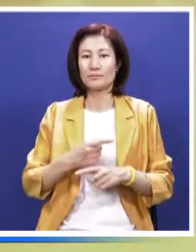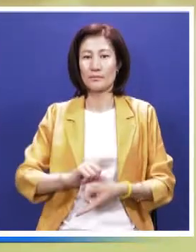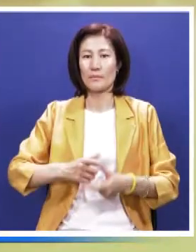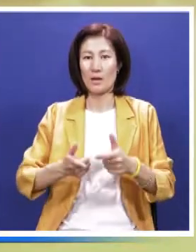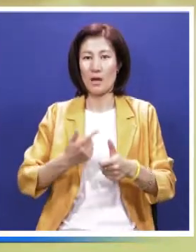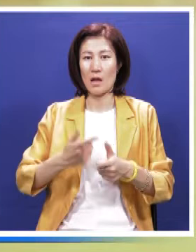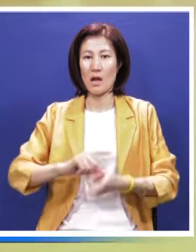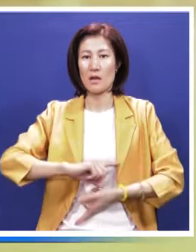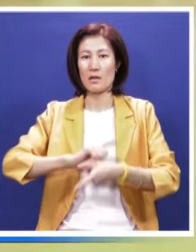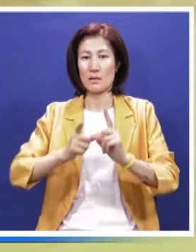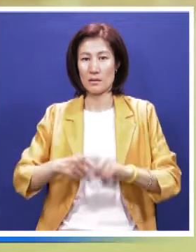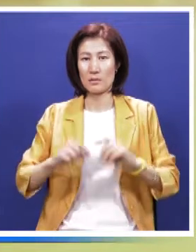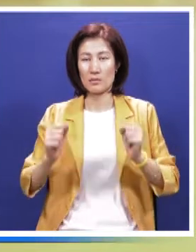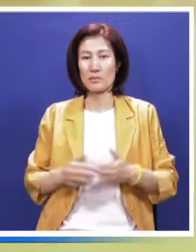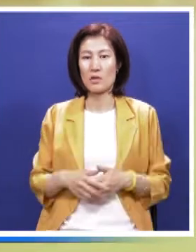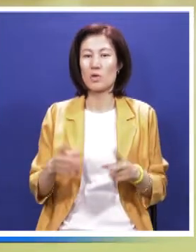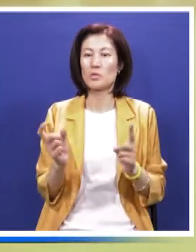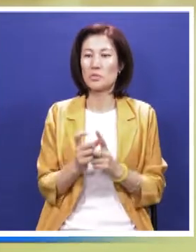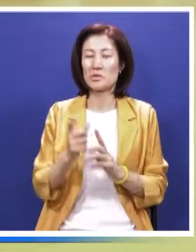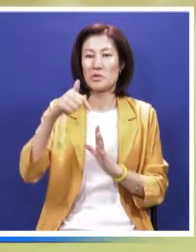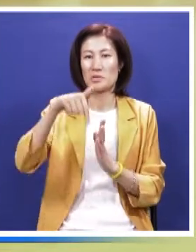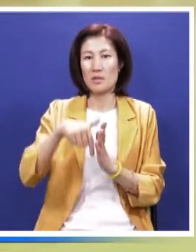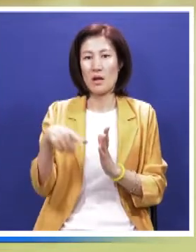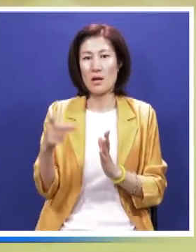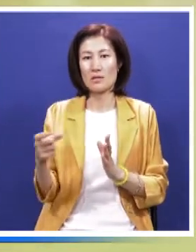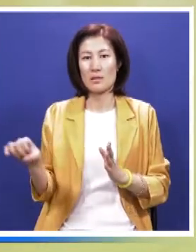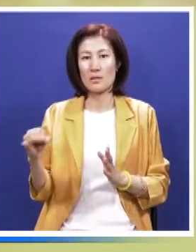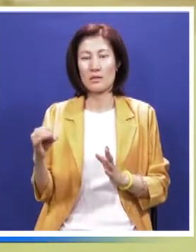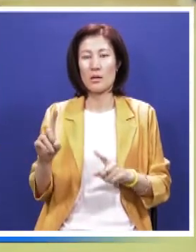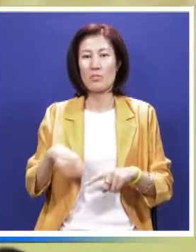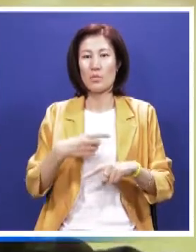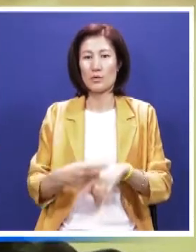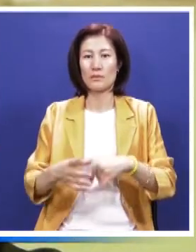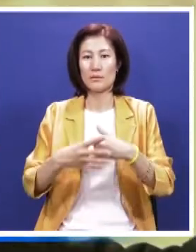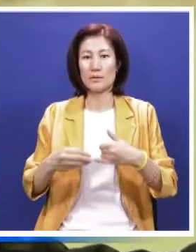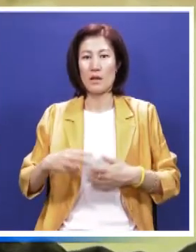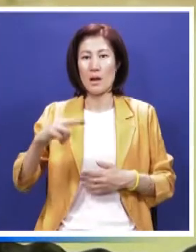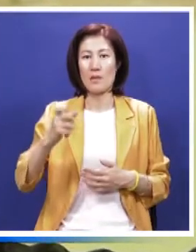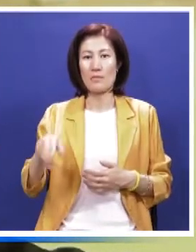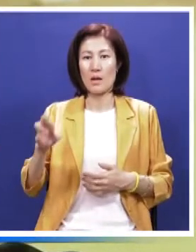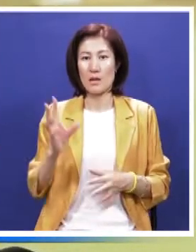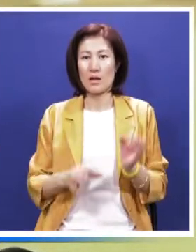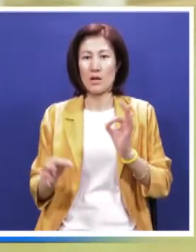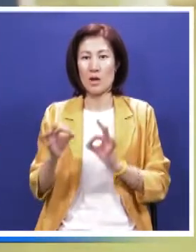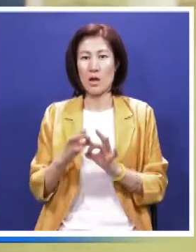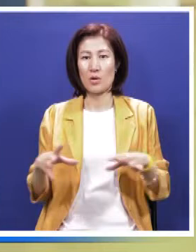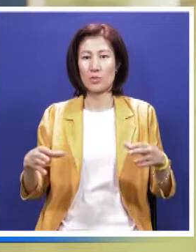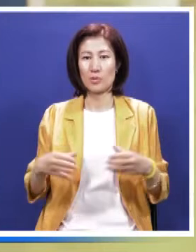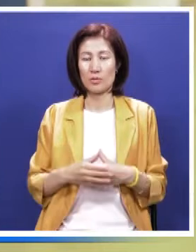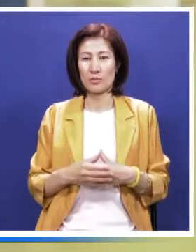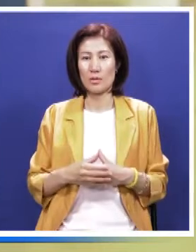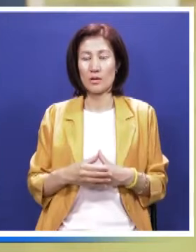партияның заты қалай болады деген әңгіме неғып отыр. Бұл жерде бірінші партияның құрылымы, екінші